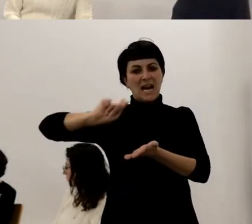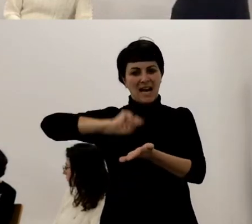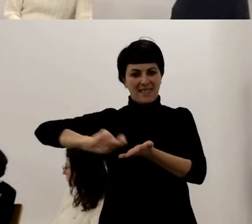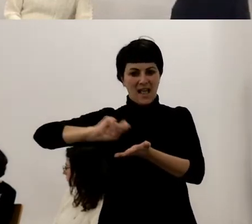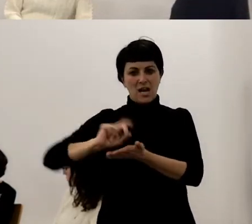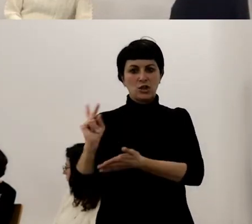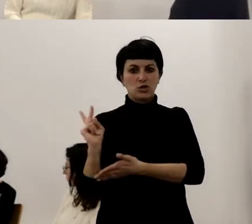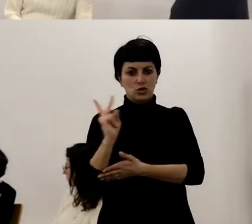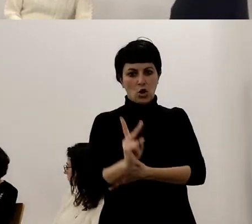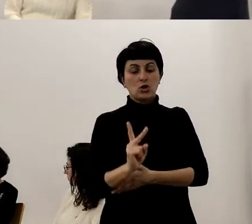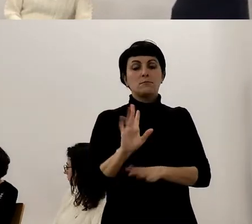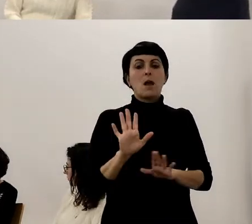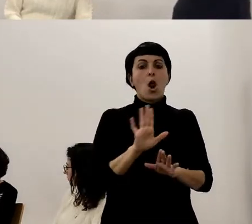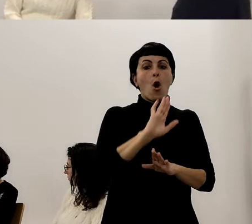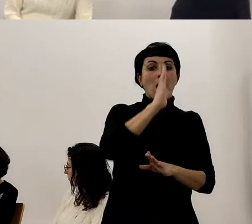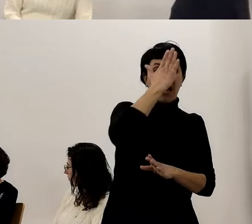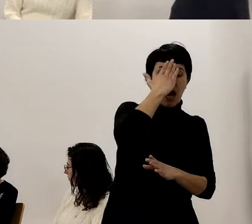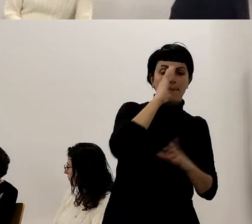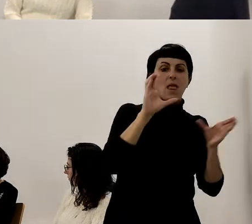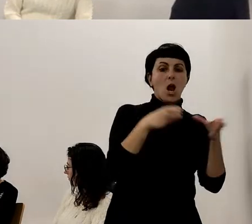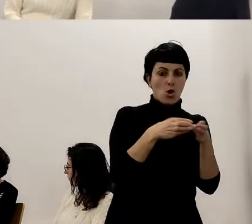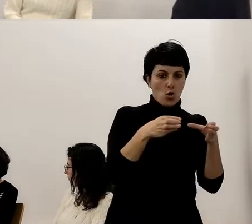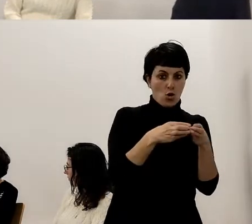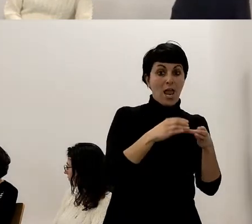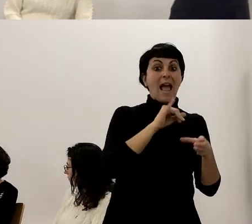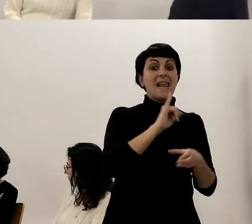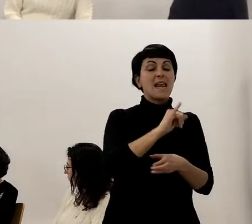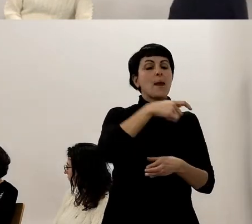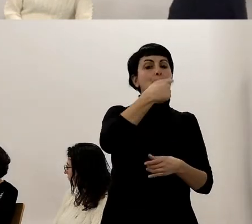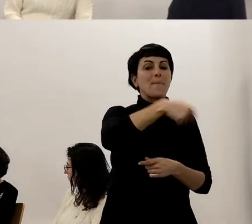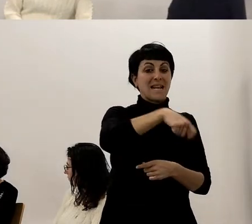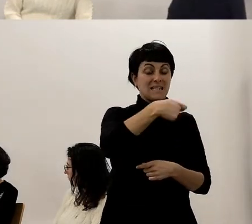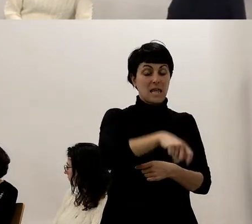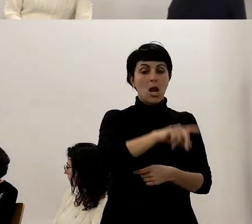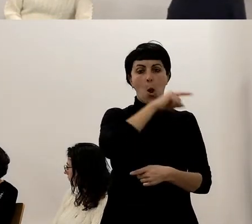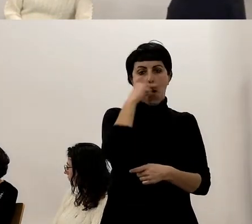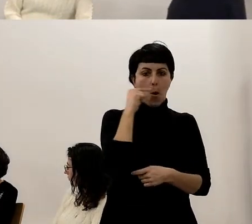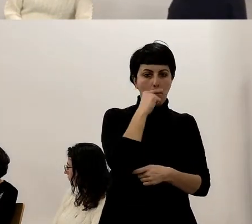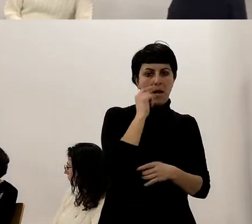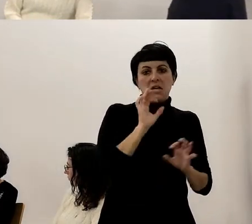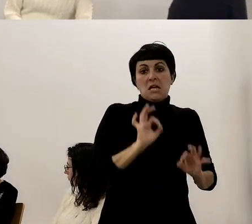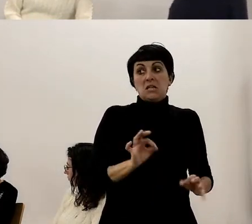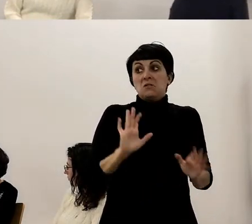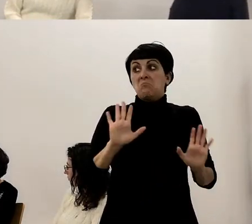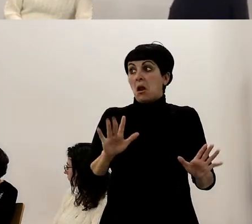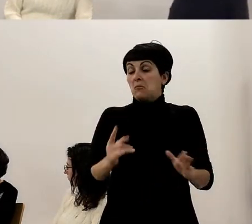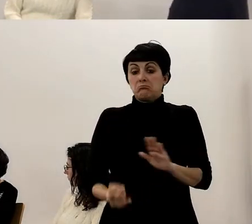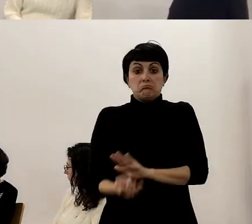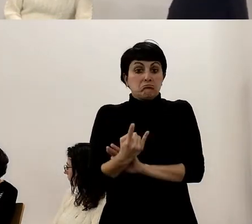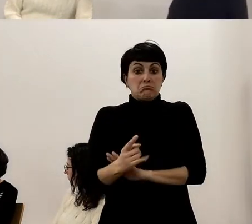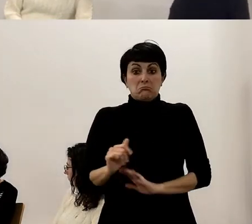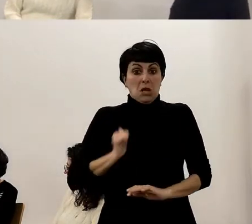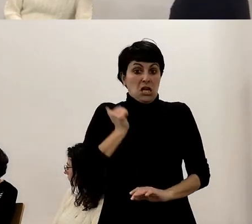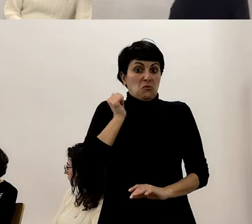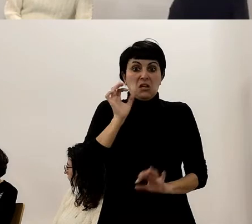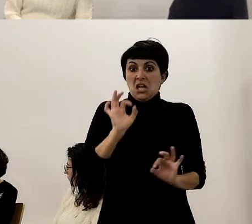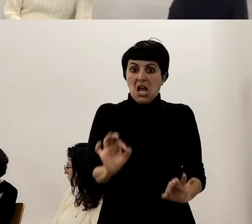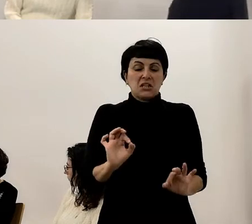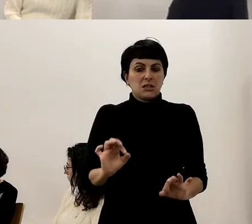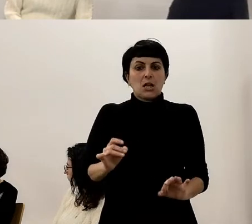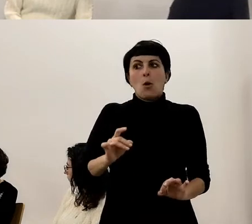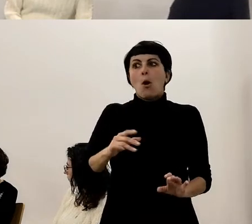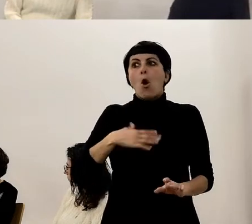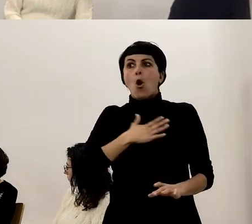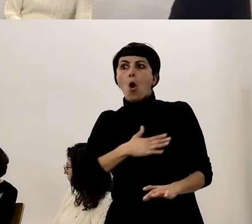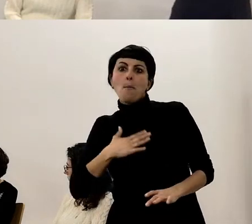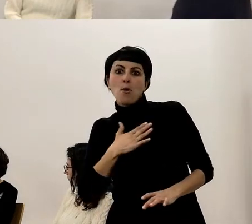i caps de colla i president són homes, però perquè es va donar el fet així, no perquè acabéssim pensant, però si jo estaré més